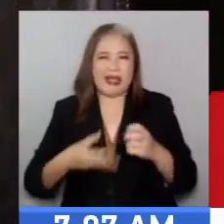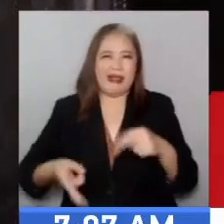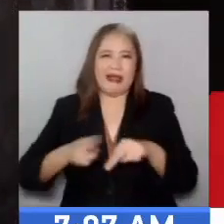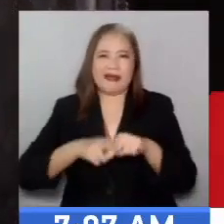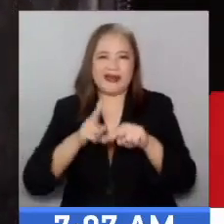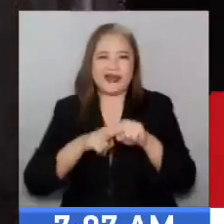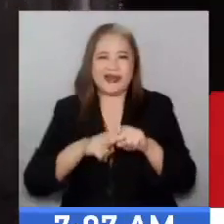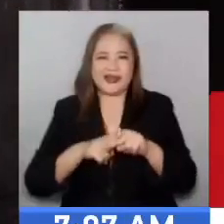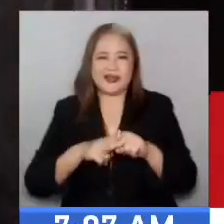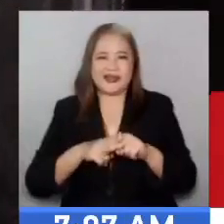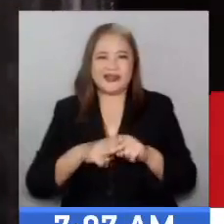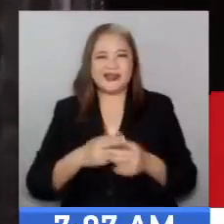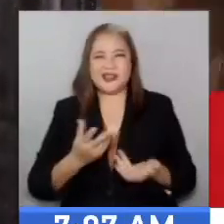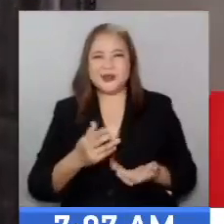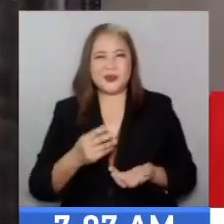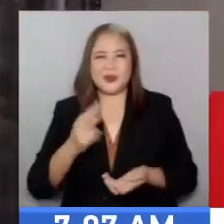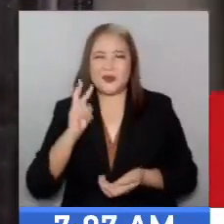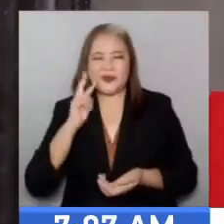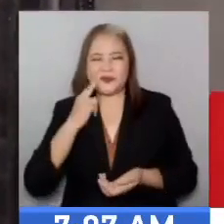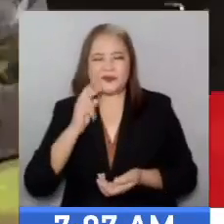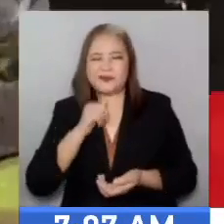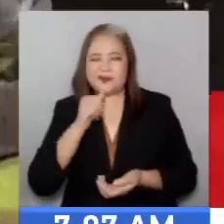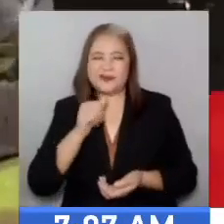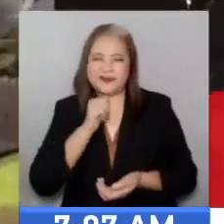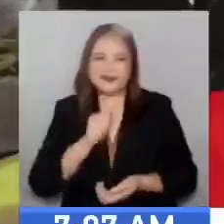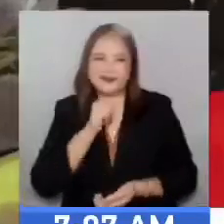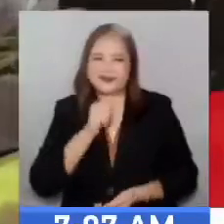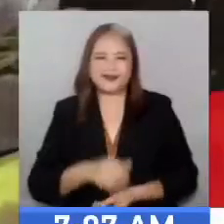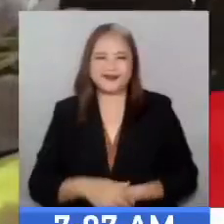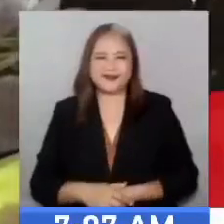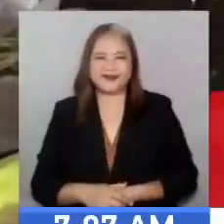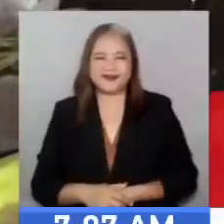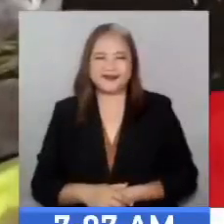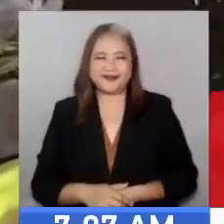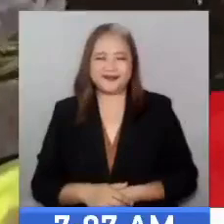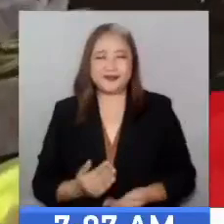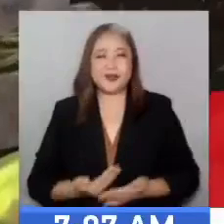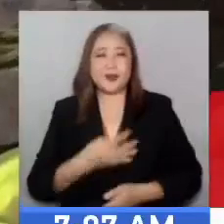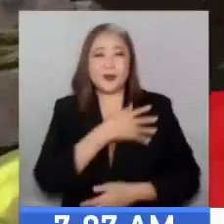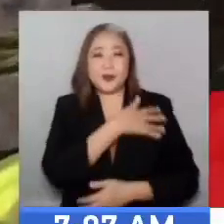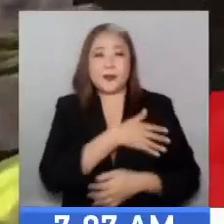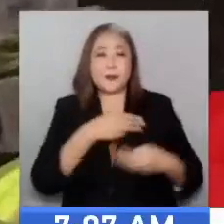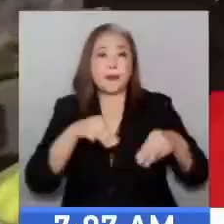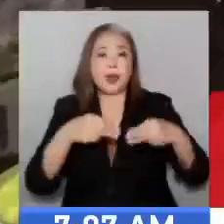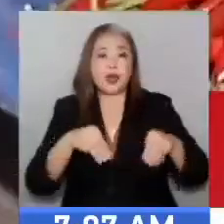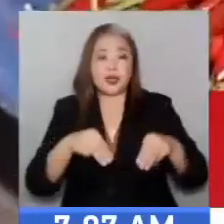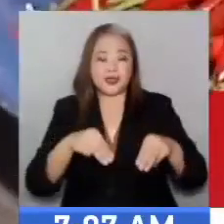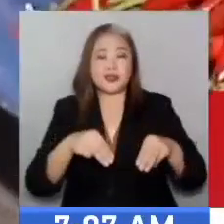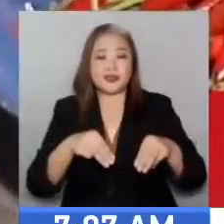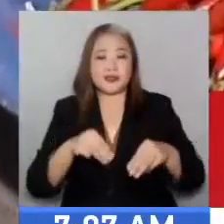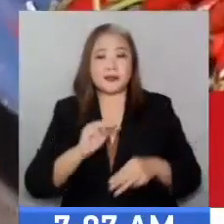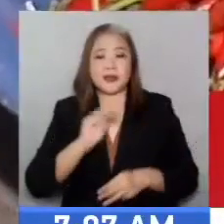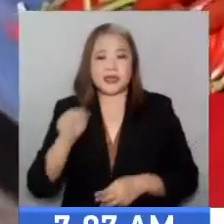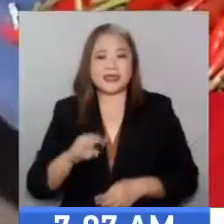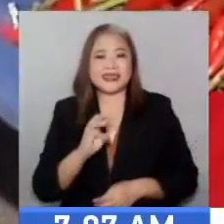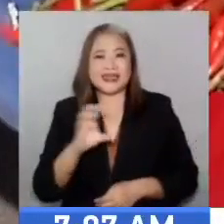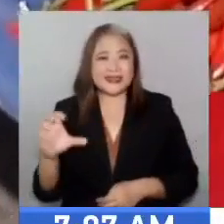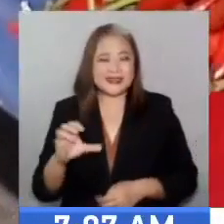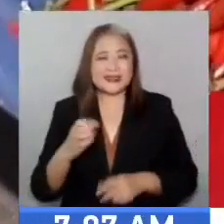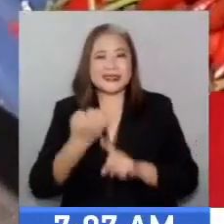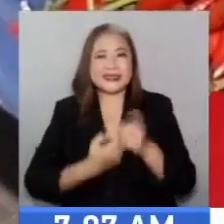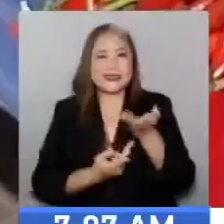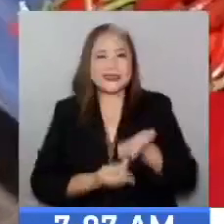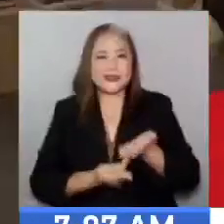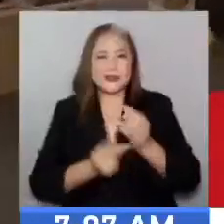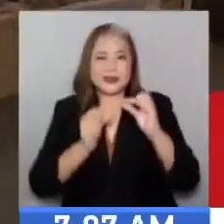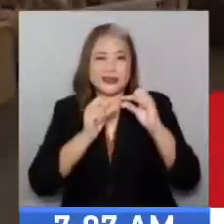extra sa suka. Wala na. Sa Blumentritt Market sa Maynila, 600 pesos per kilo ang siling labuyo. Sabi